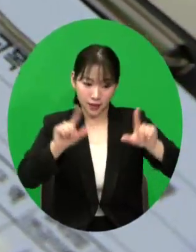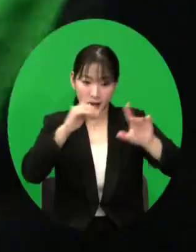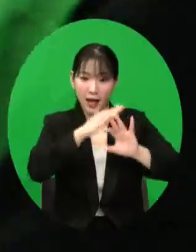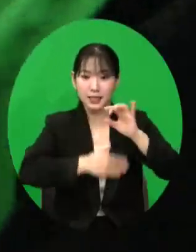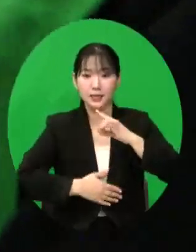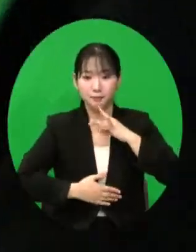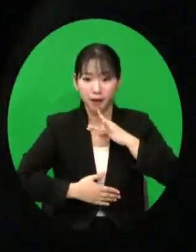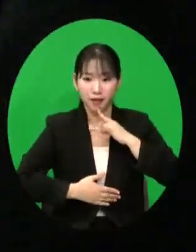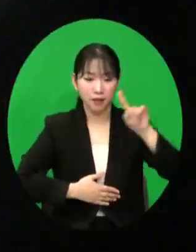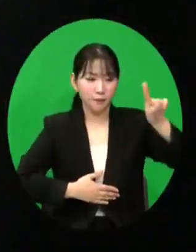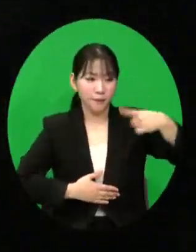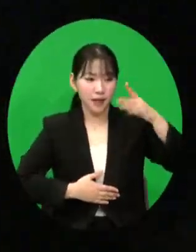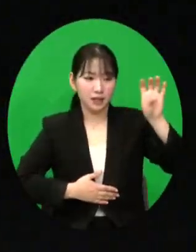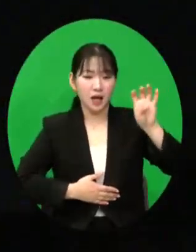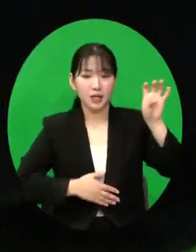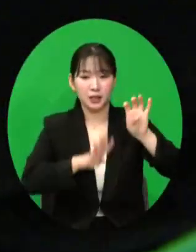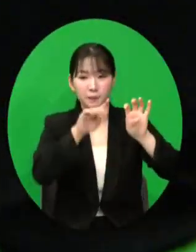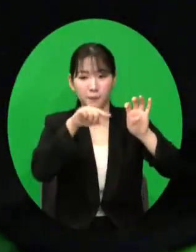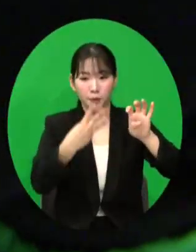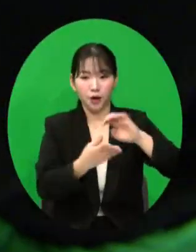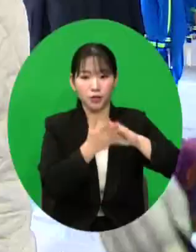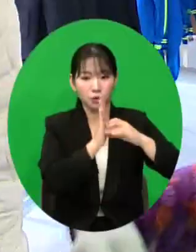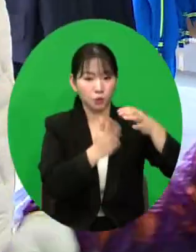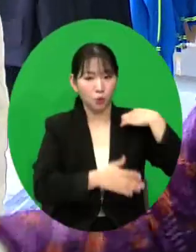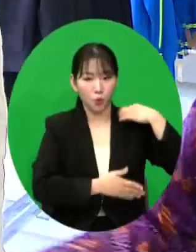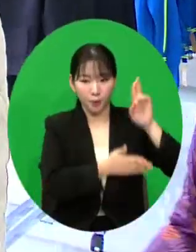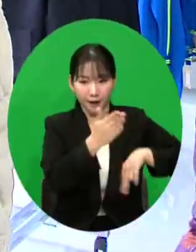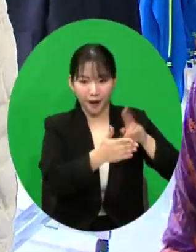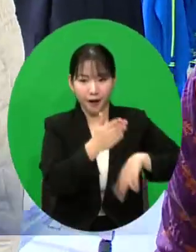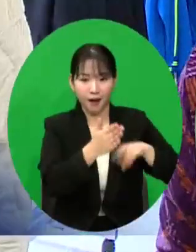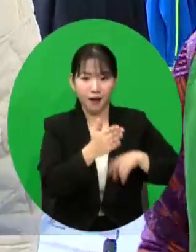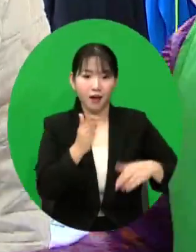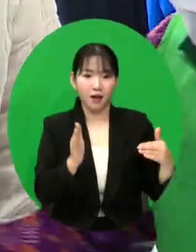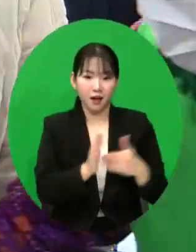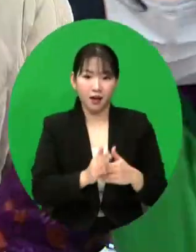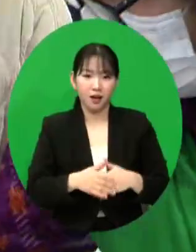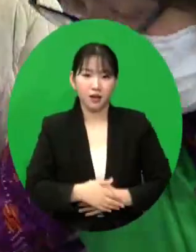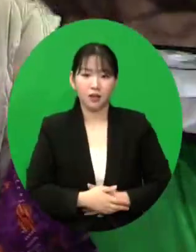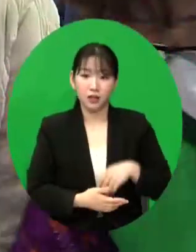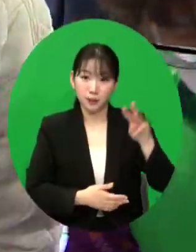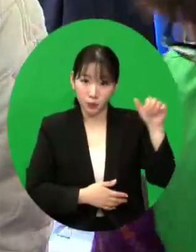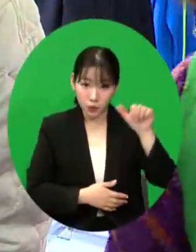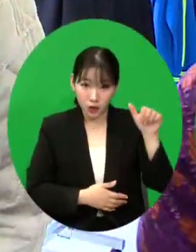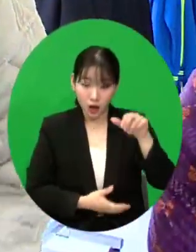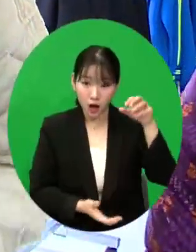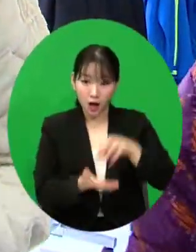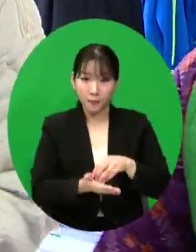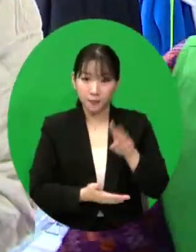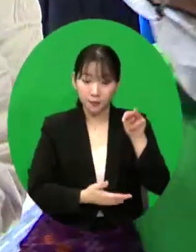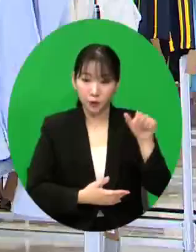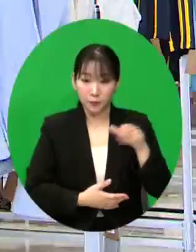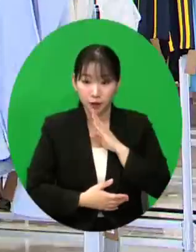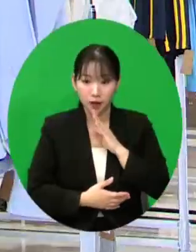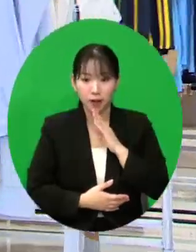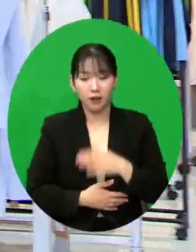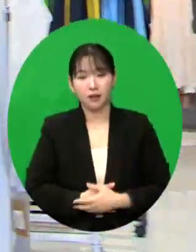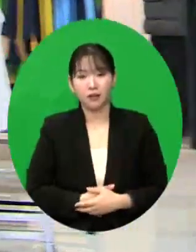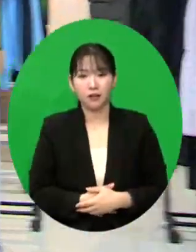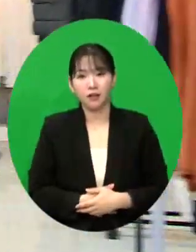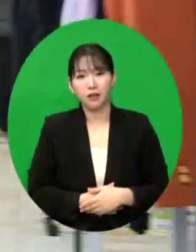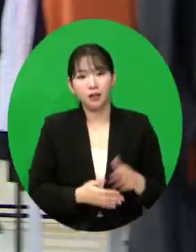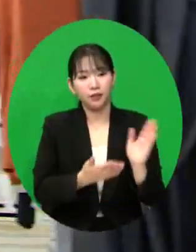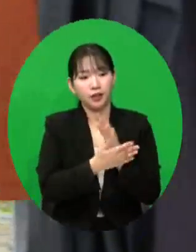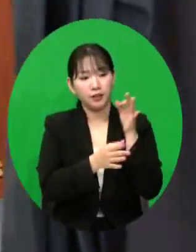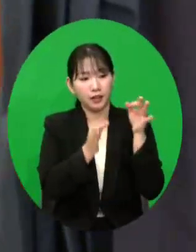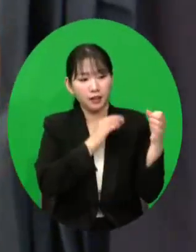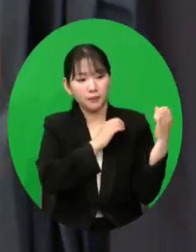오전에만 140벌 가까이 팔렸습니다. 3만 5천 원이에요. 11벌 해가지고 3만 5천 원이에요. 나눔